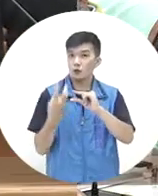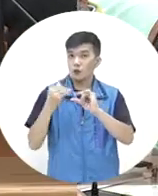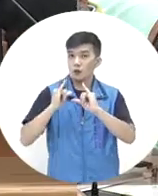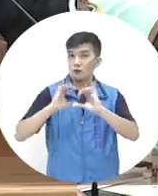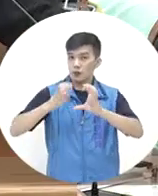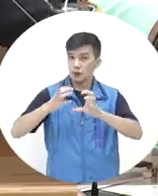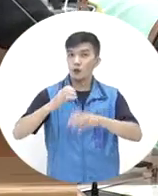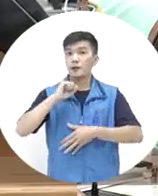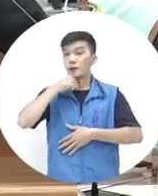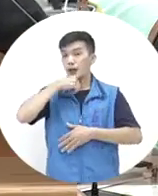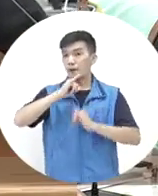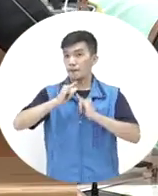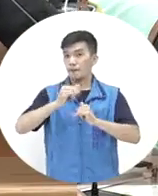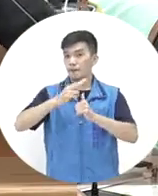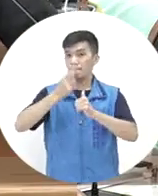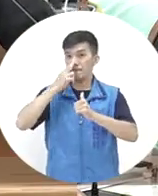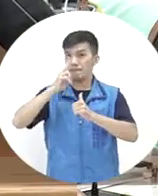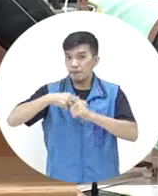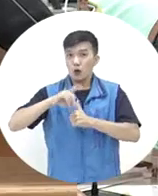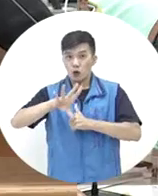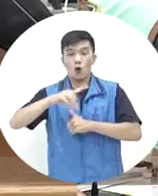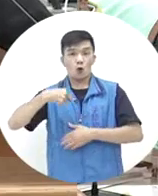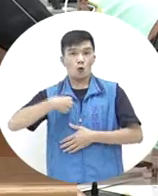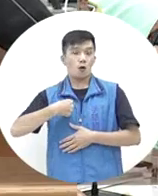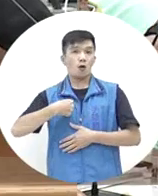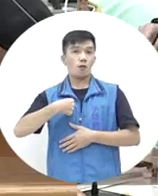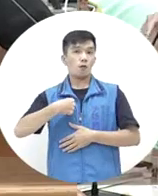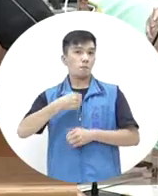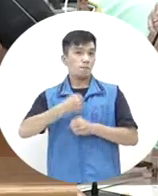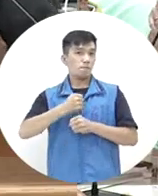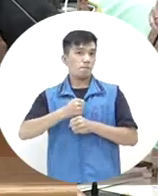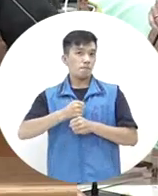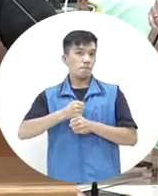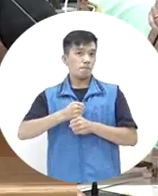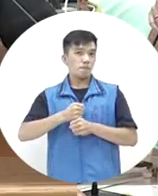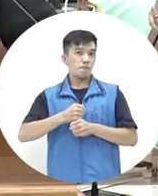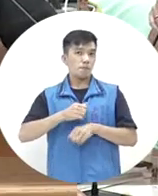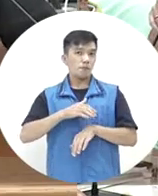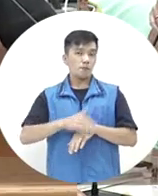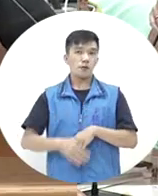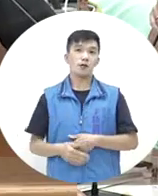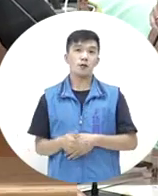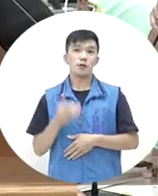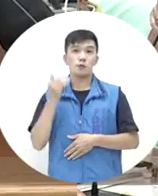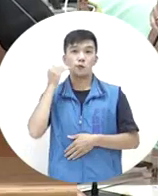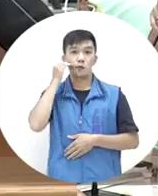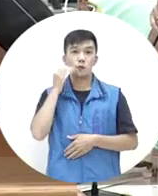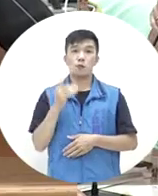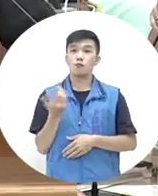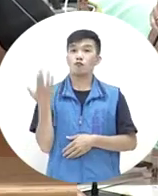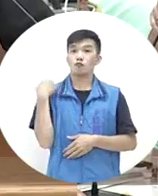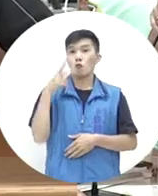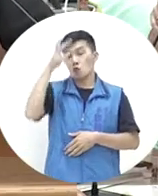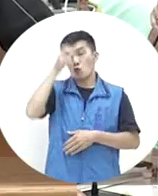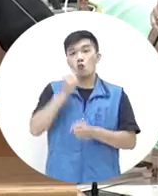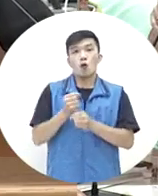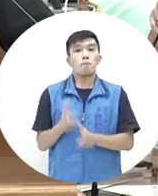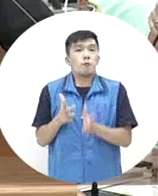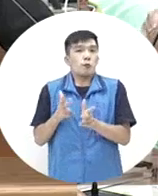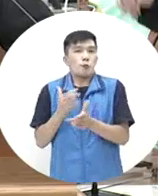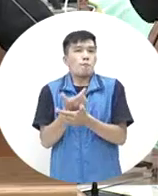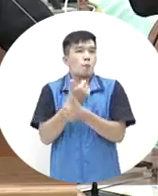台湾人民，啊，我庆前做遐多，枪战拍遐多啊，都无咧惊啊，啊，他有咧惊啥？